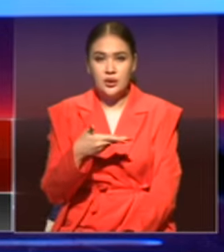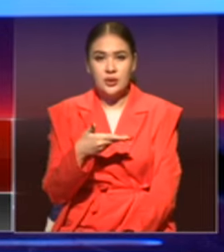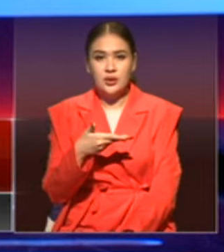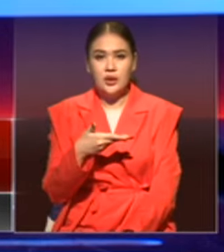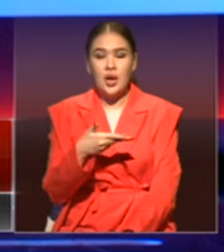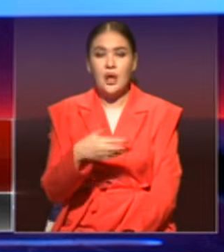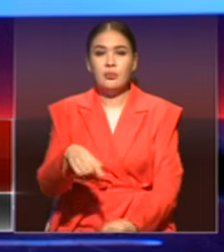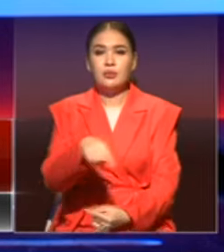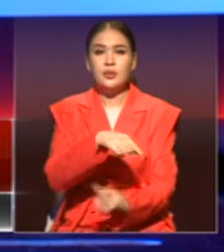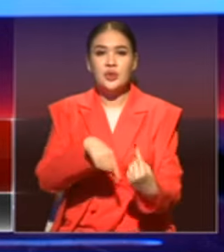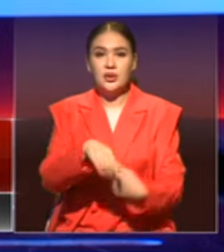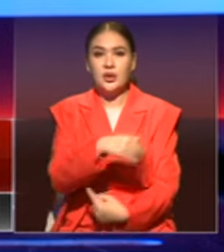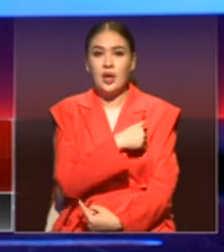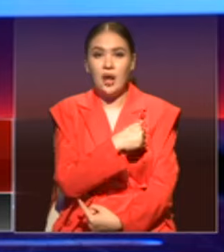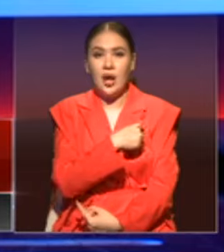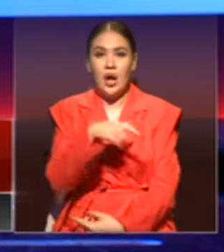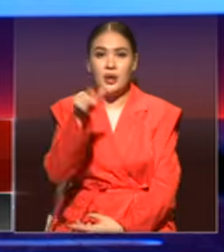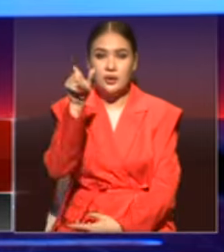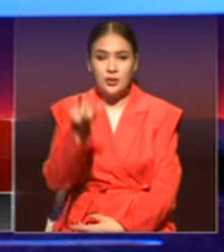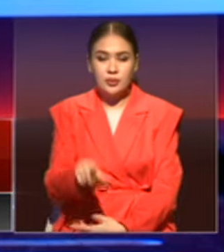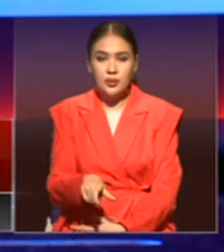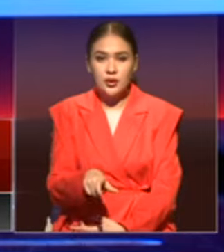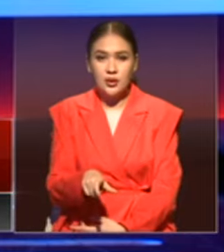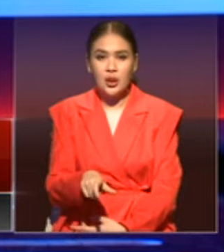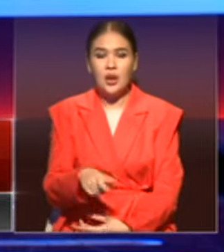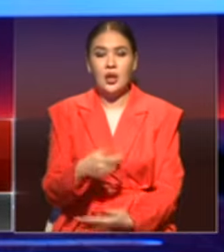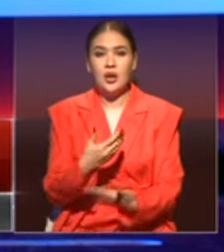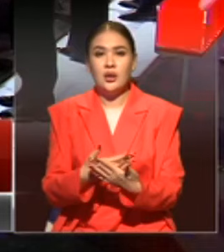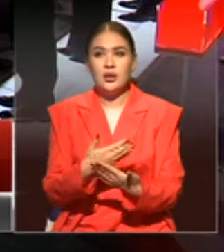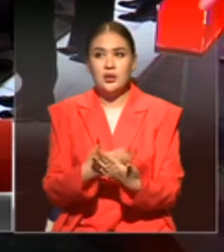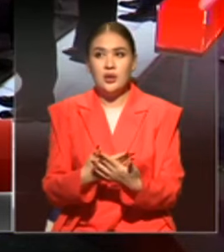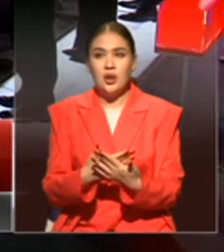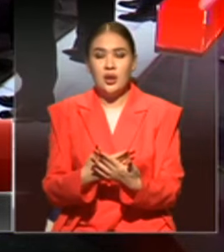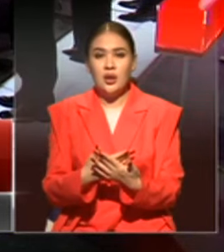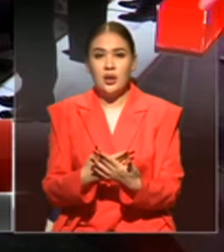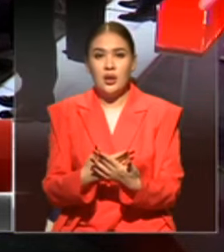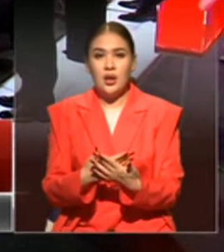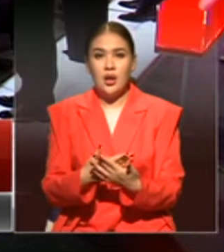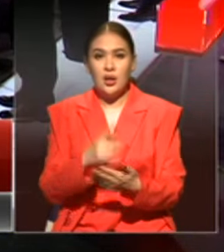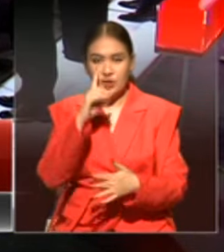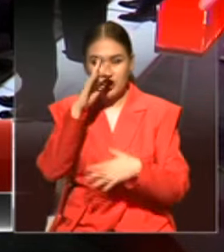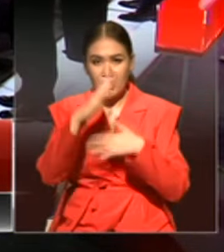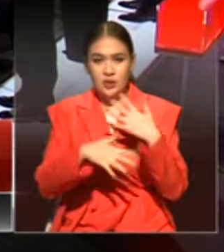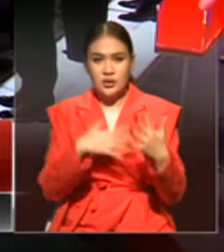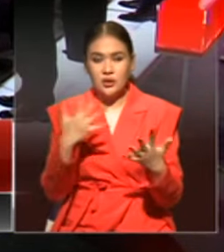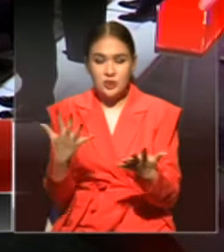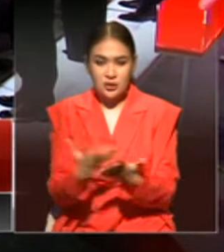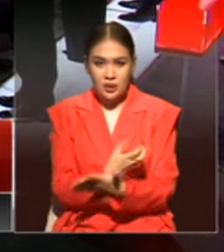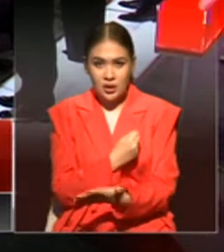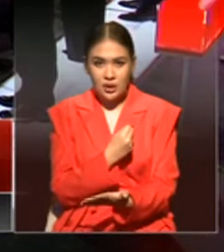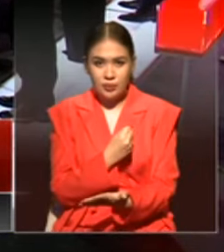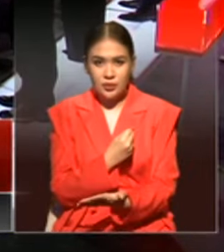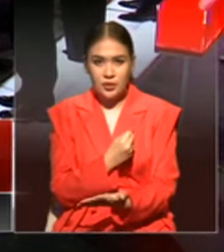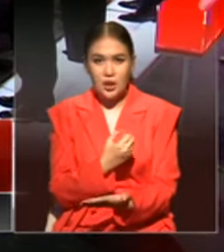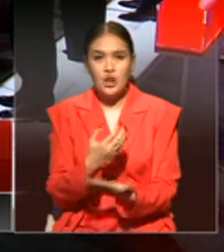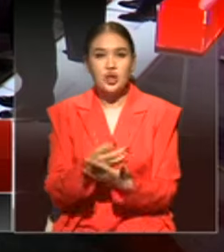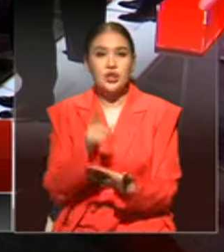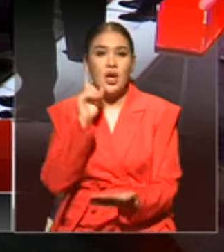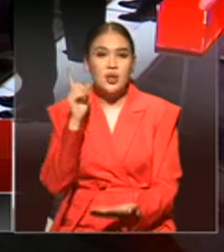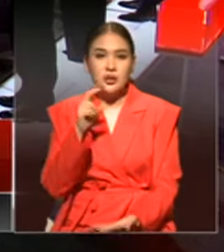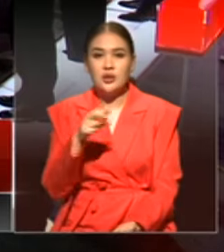бизнеспен айналысам деген адамды немесе кәсіп істеймін деген адамды әбден шатастырамыз. Мысалға жасыл